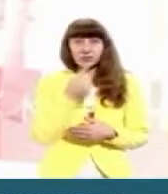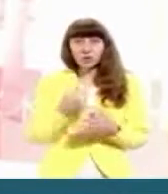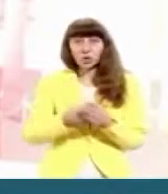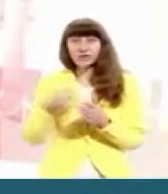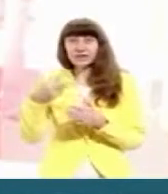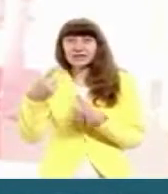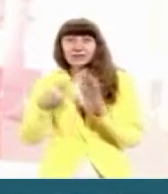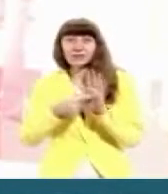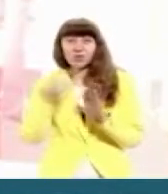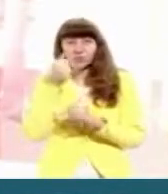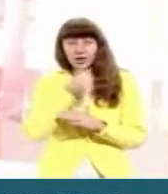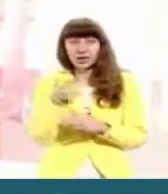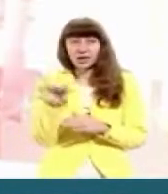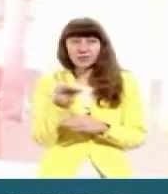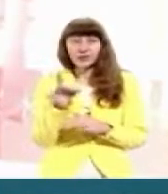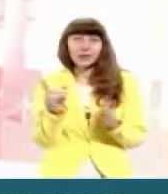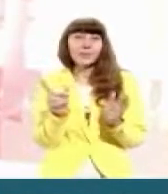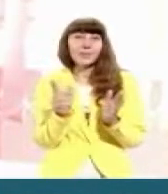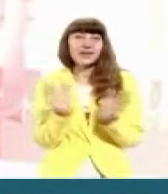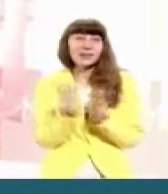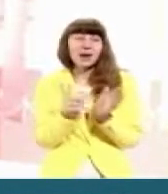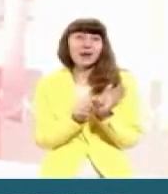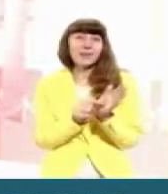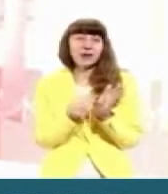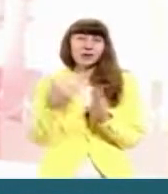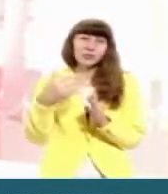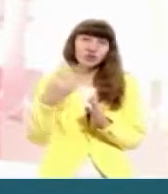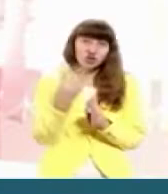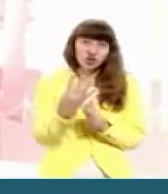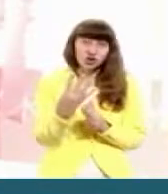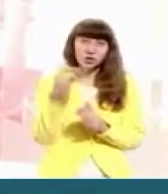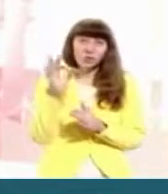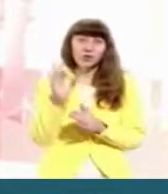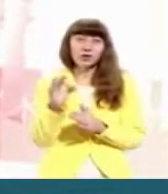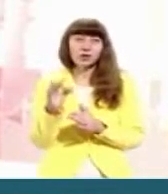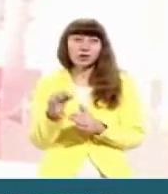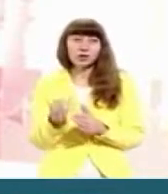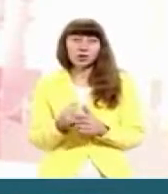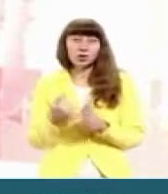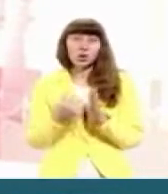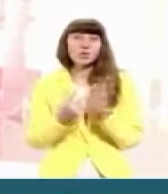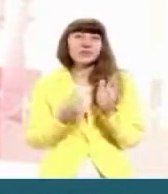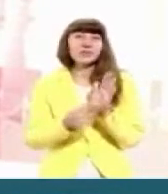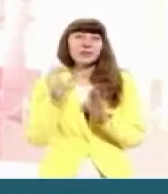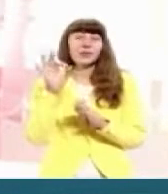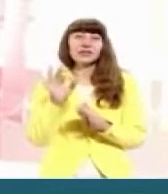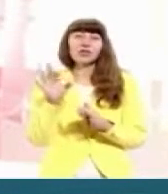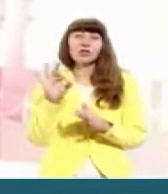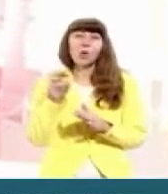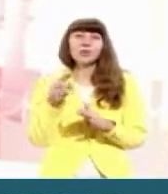2027 года доведение размера минимальной базовой пенсии от 54% до 70% от прожиточного